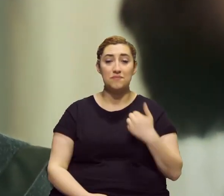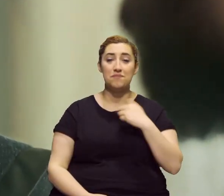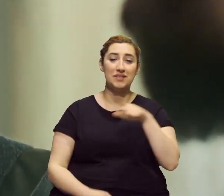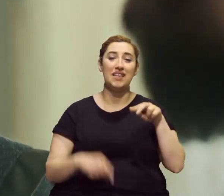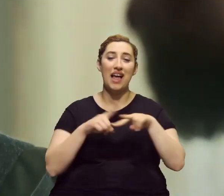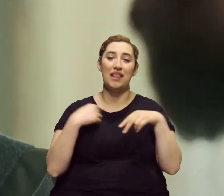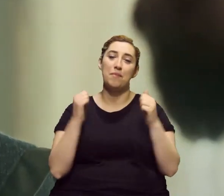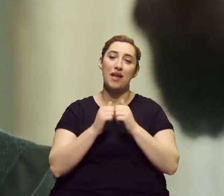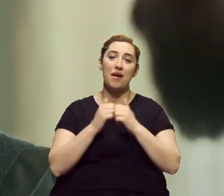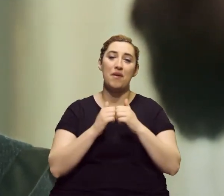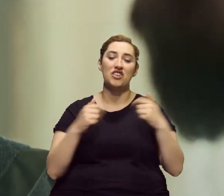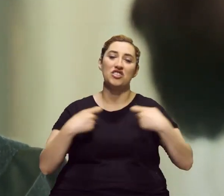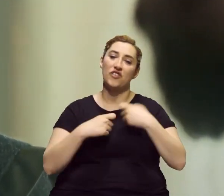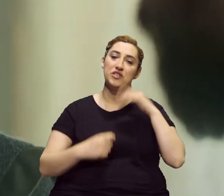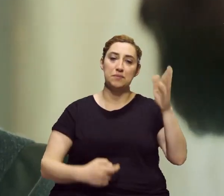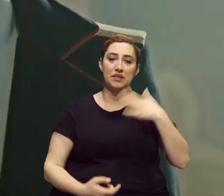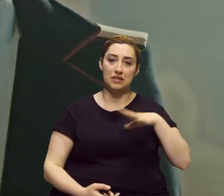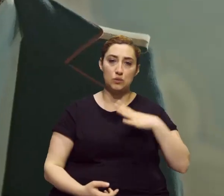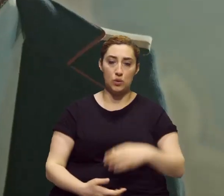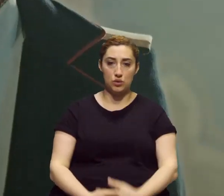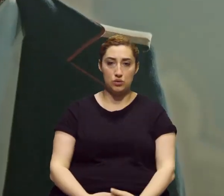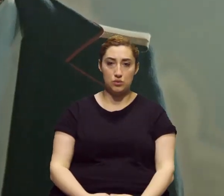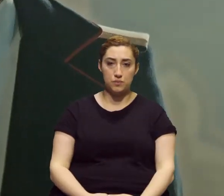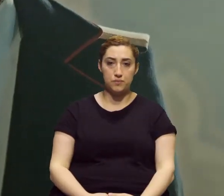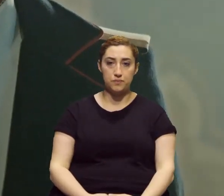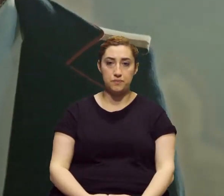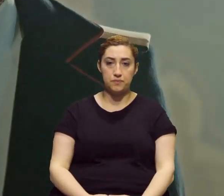biz Ali ile beraber cepheye gitmek istiyoruz.